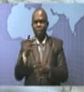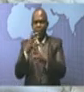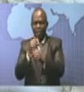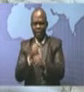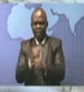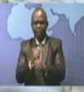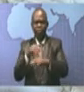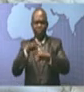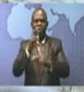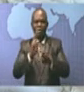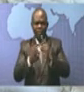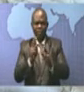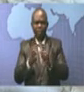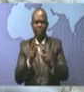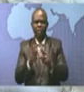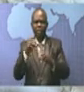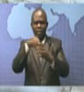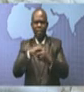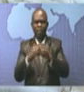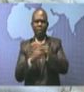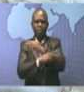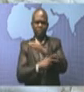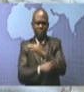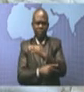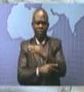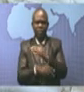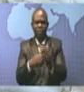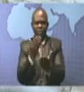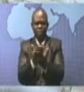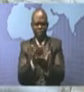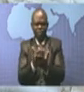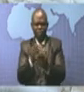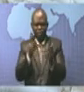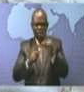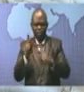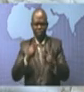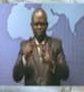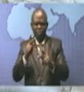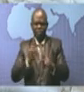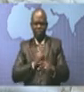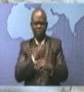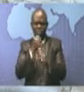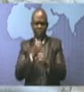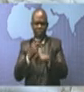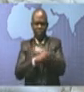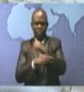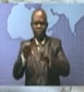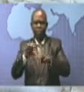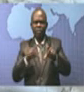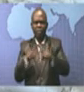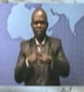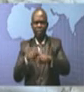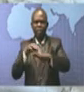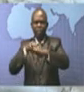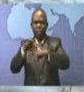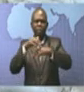les dépôts provinciaux et nous demandons à nos agents de province de faire de même et